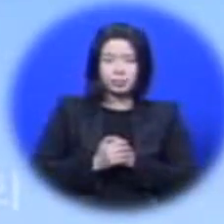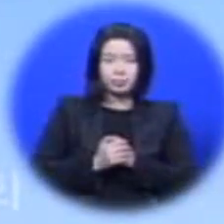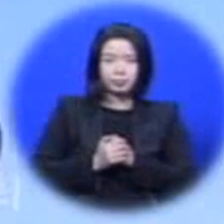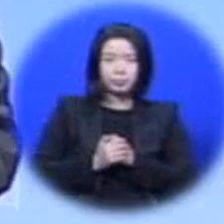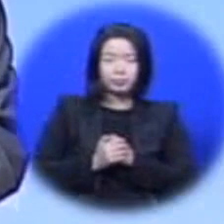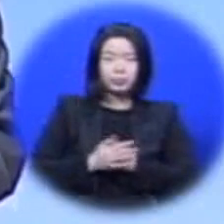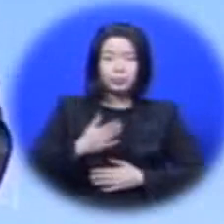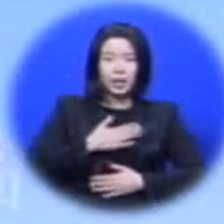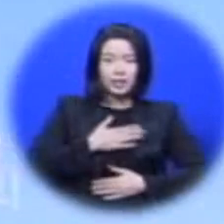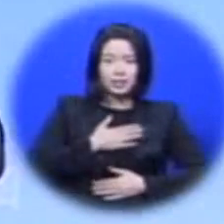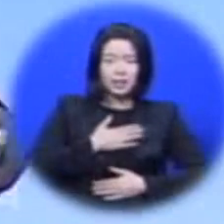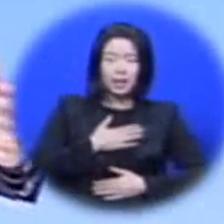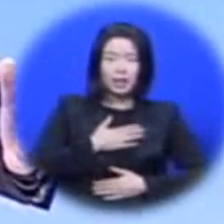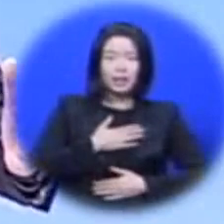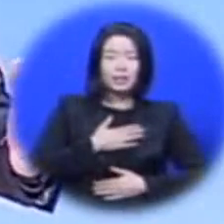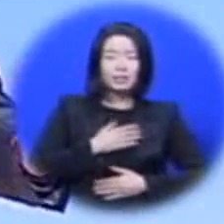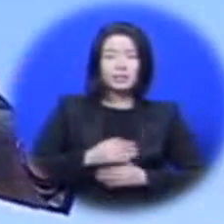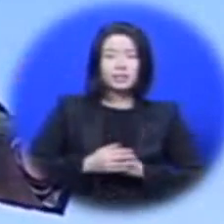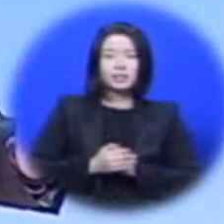제가